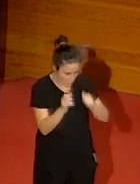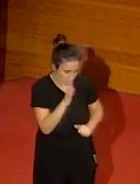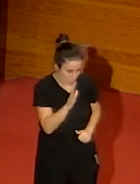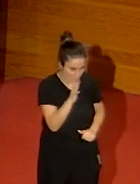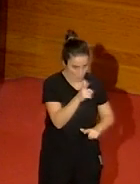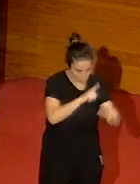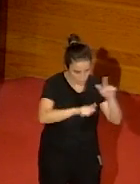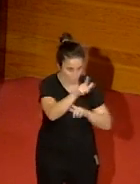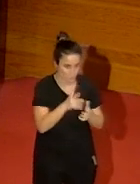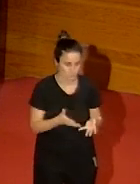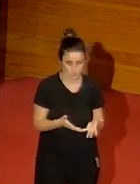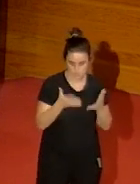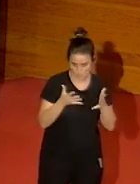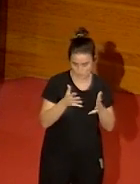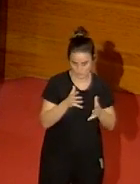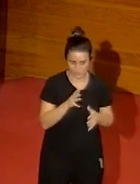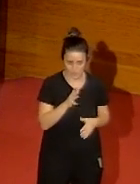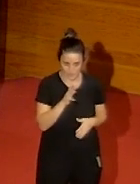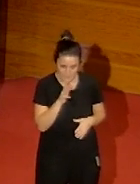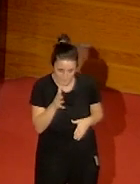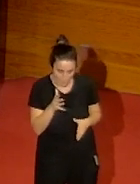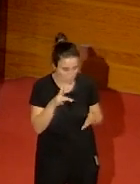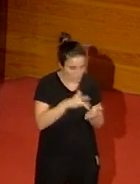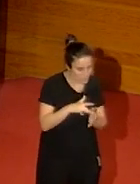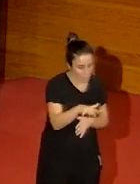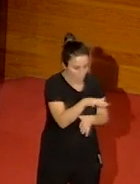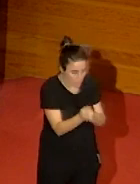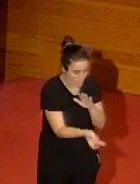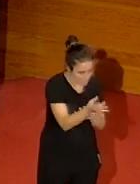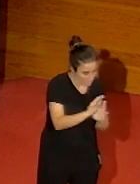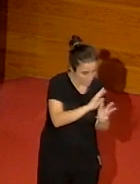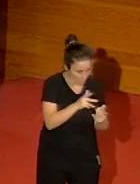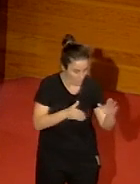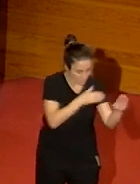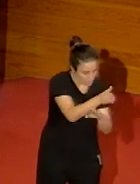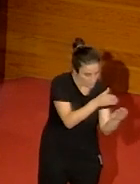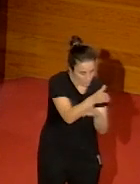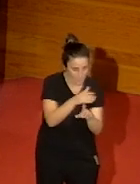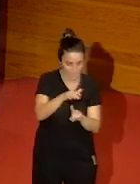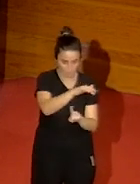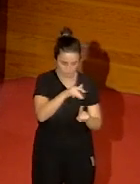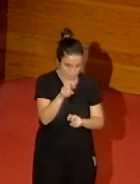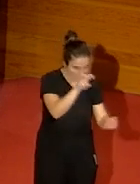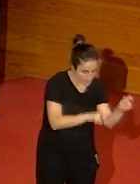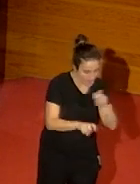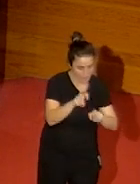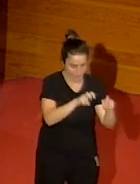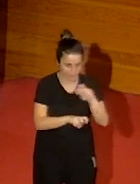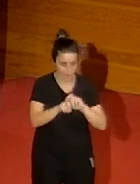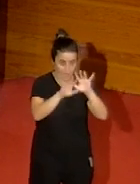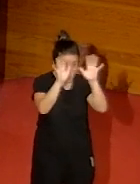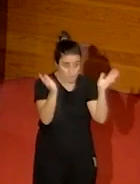bidaiatzea maite du, lekuetara itzultzea, iturrietara jotzea, testu ingurua bilatzen du, mundua ulertu nahi